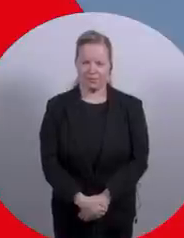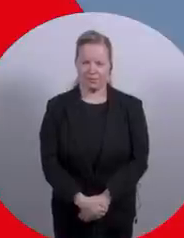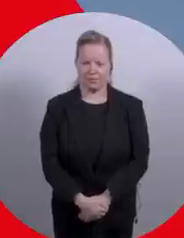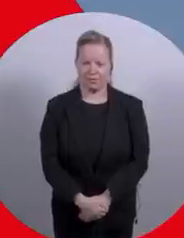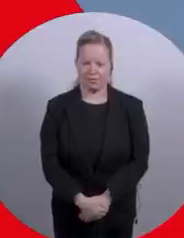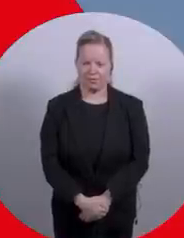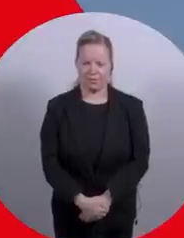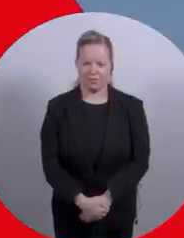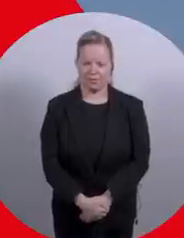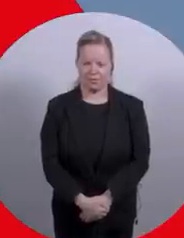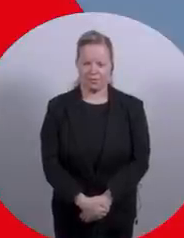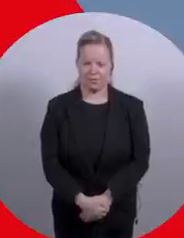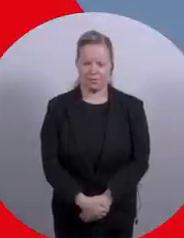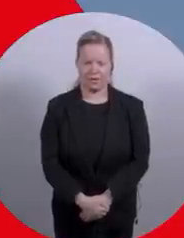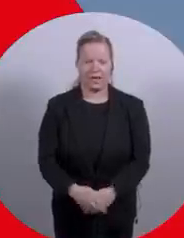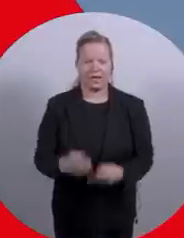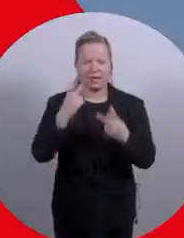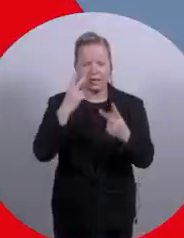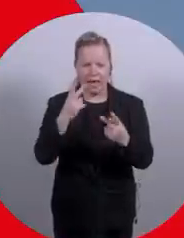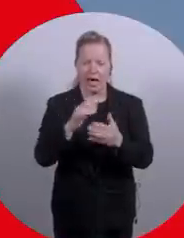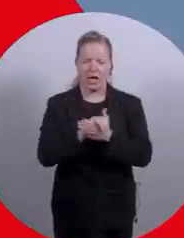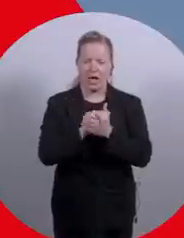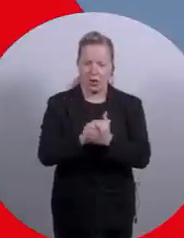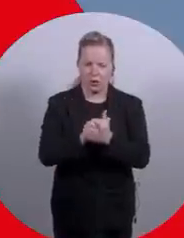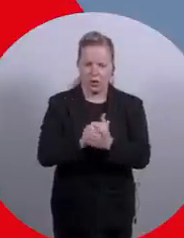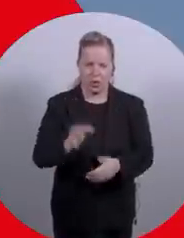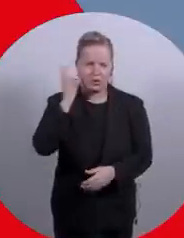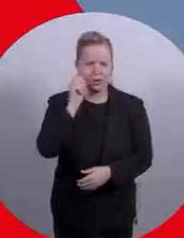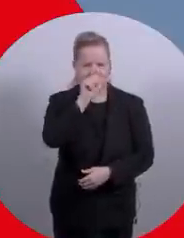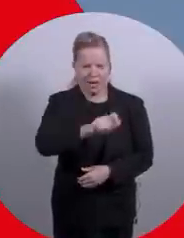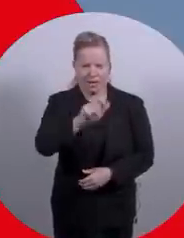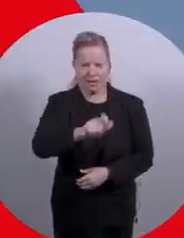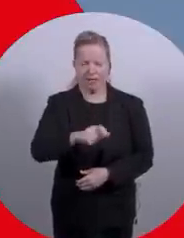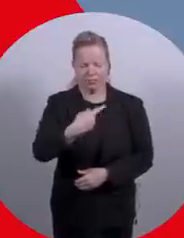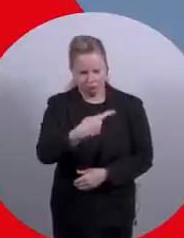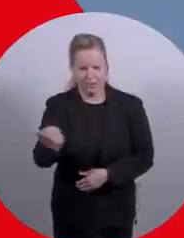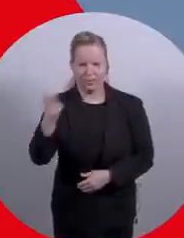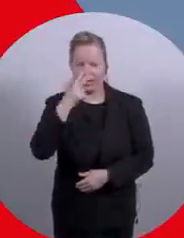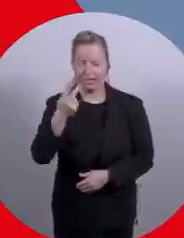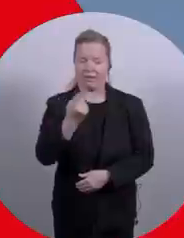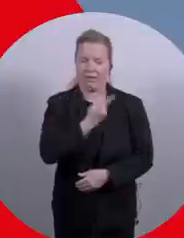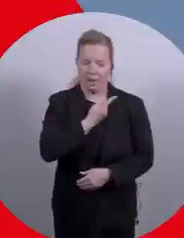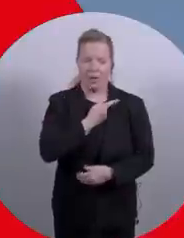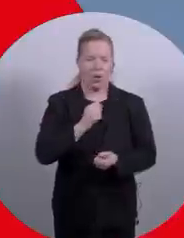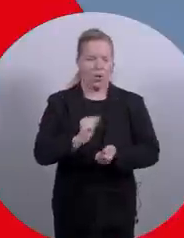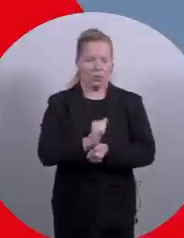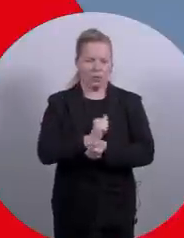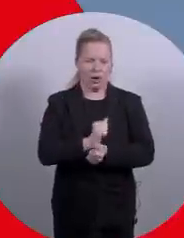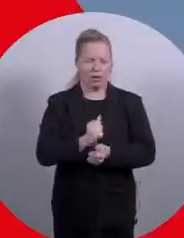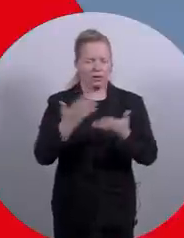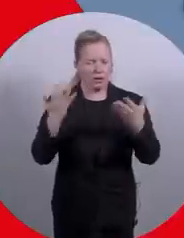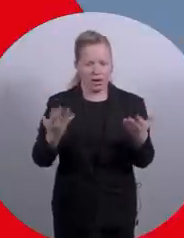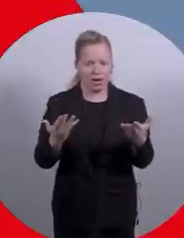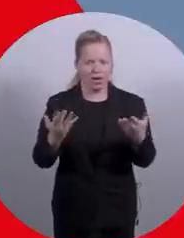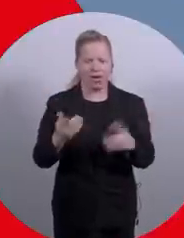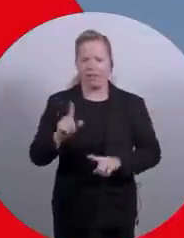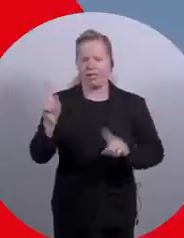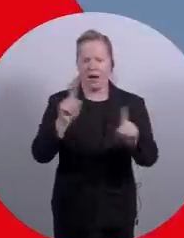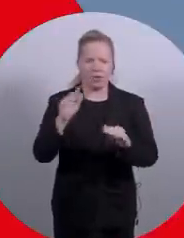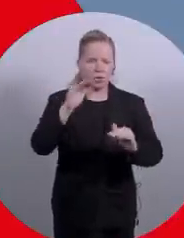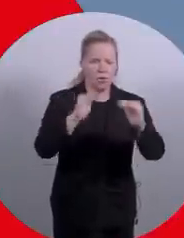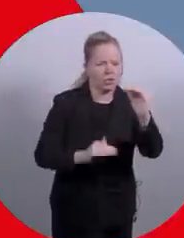ich sehe nur Genossinnen und Genossen die so wie ich davon überzeugt sind das ist keinen Unterschied machen darf wo man wohnt